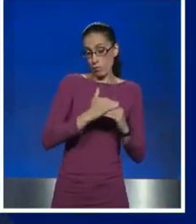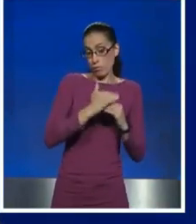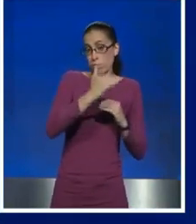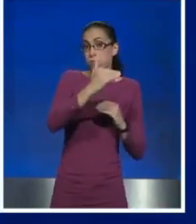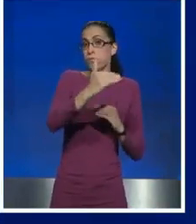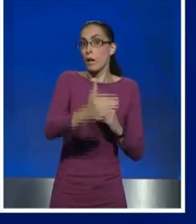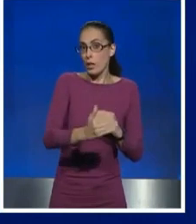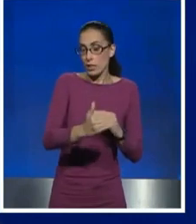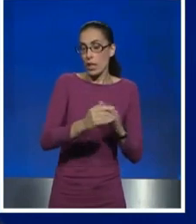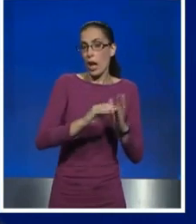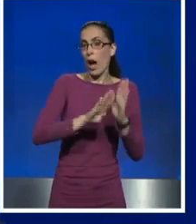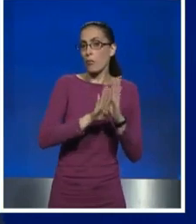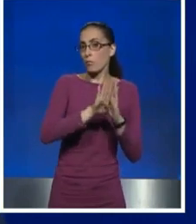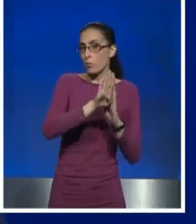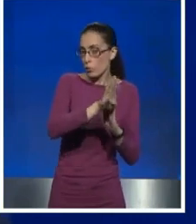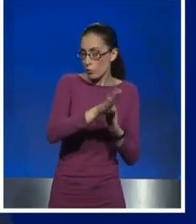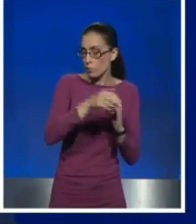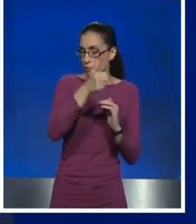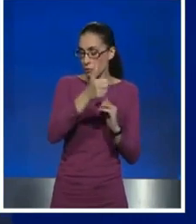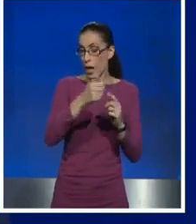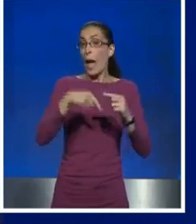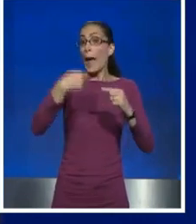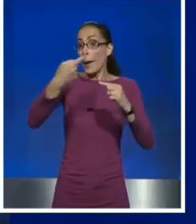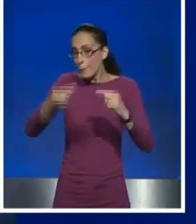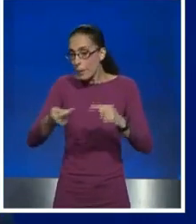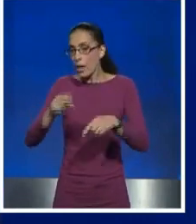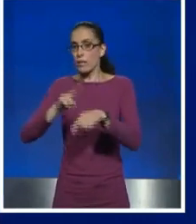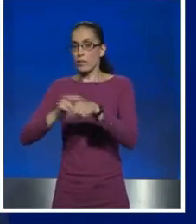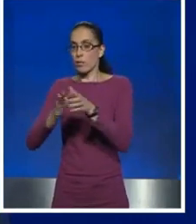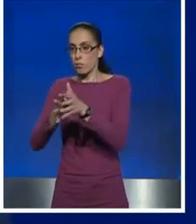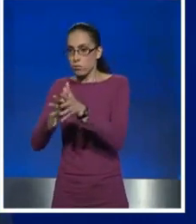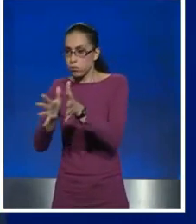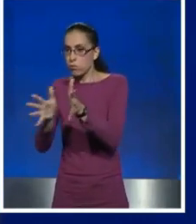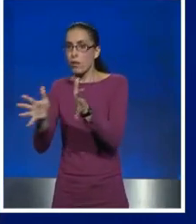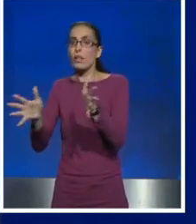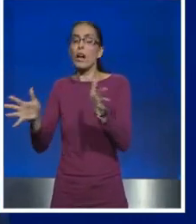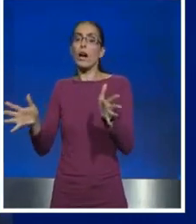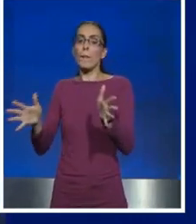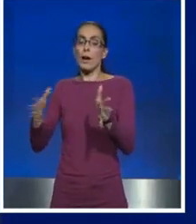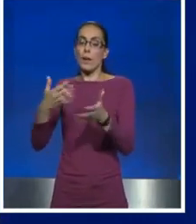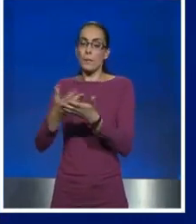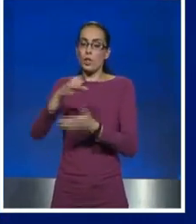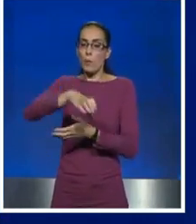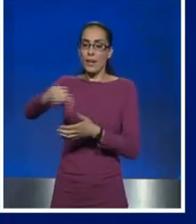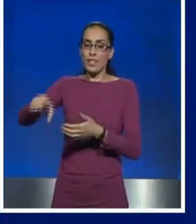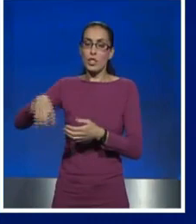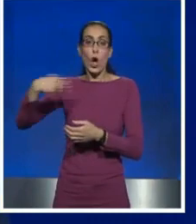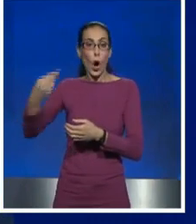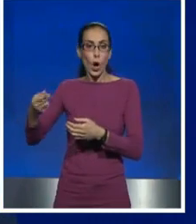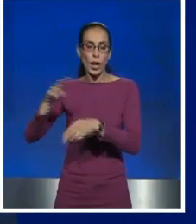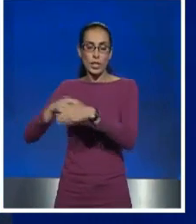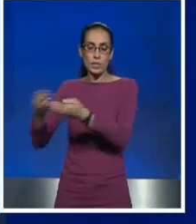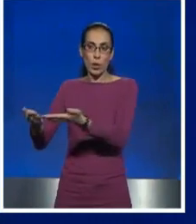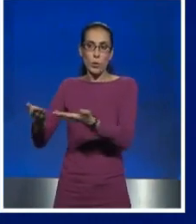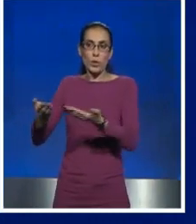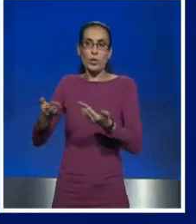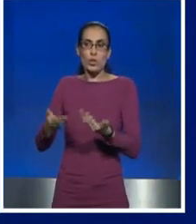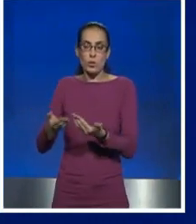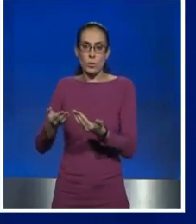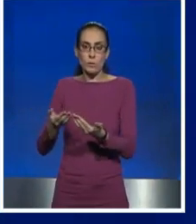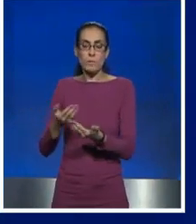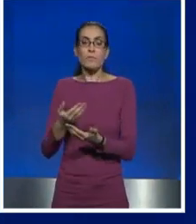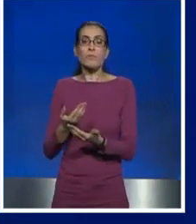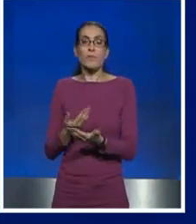li hija aħjar, u mbagħad bil-mod il-mod nistgħu nkabbru l-familja u ndaħlu pajjiżi oħra, dement li solvejna ċertu